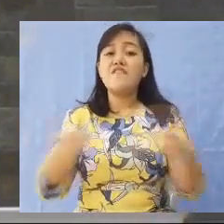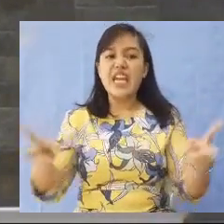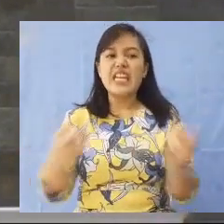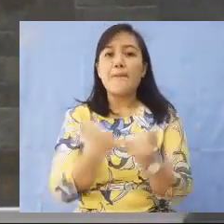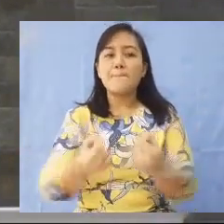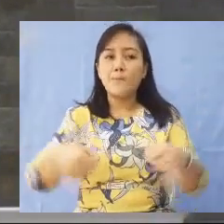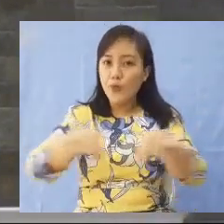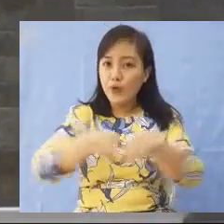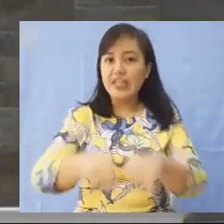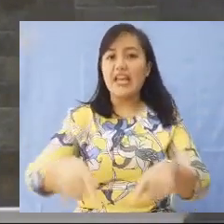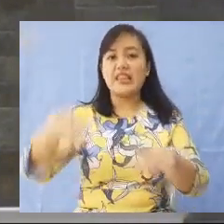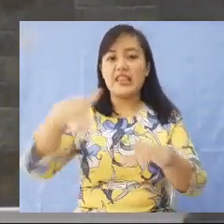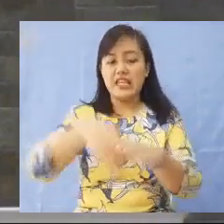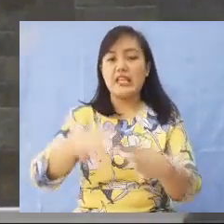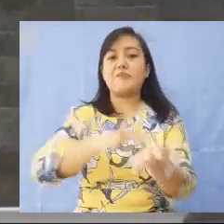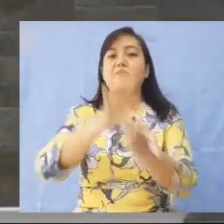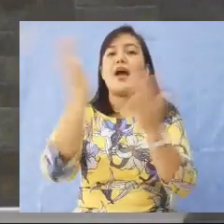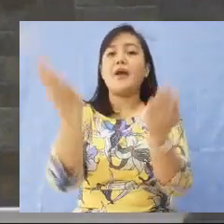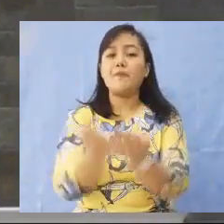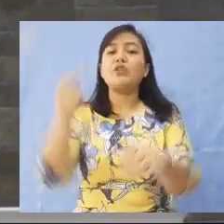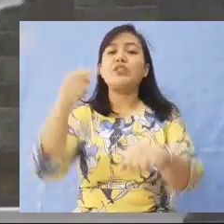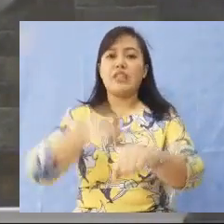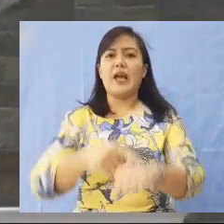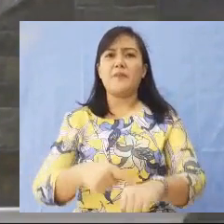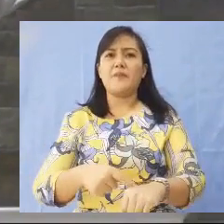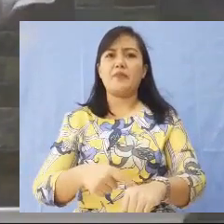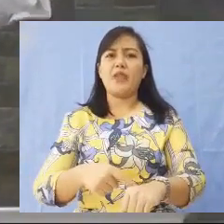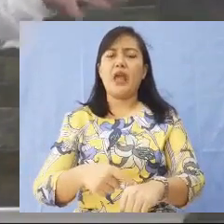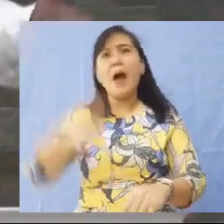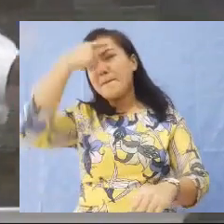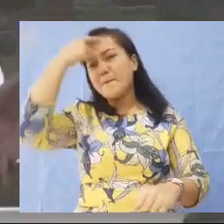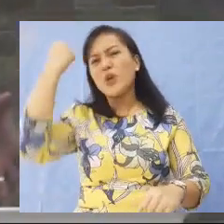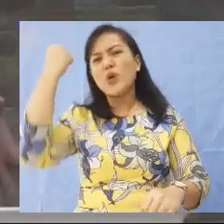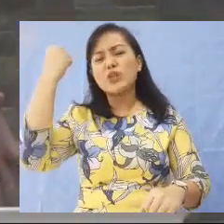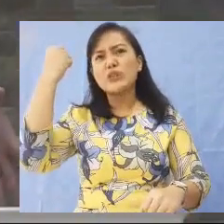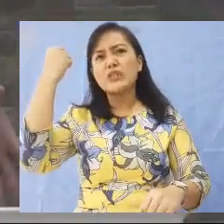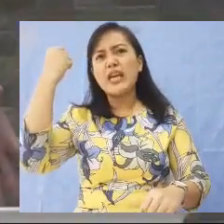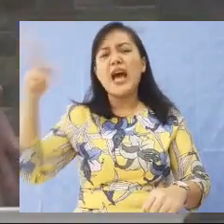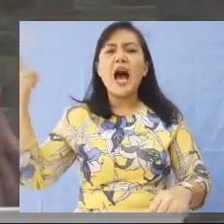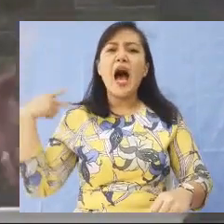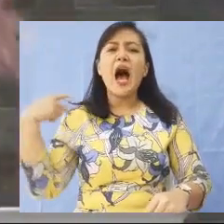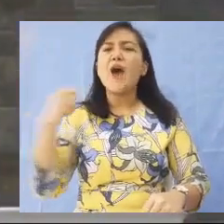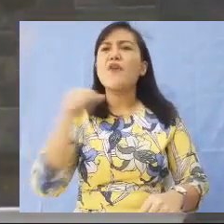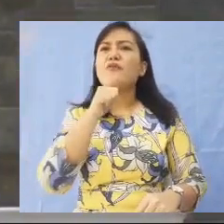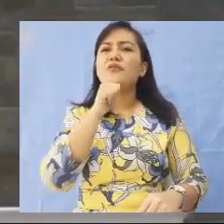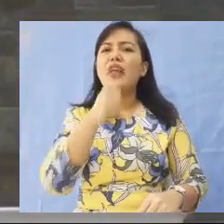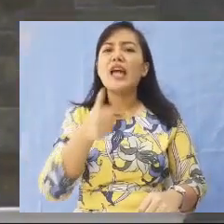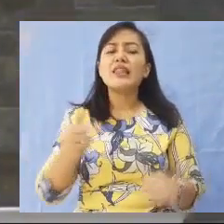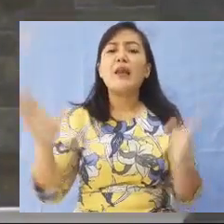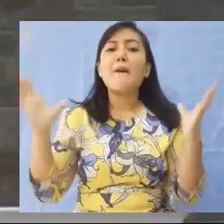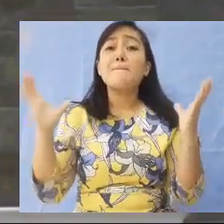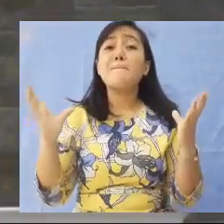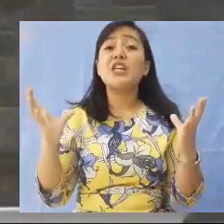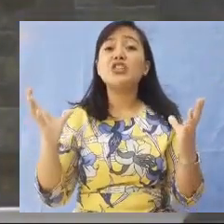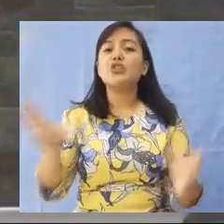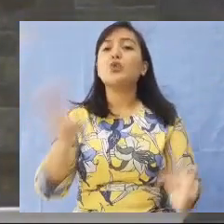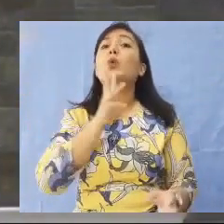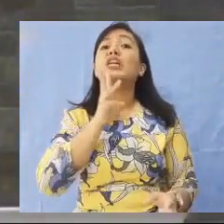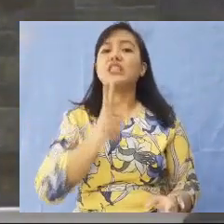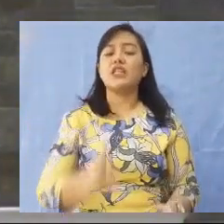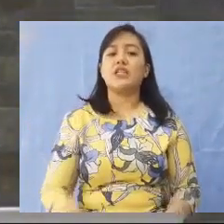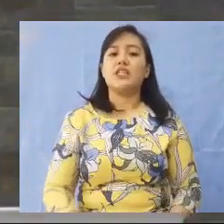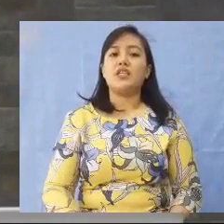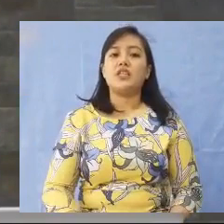doon sa kanilang lugar na hindi naman ganun karami yung fresh water. Remember na, ang Israel ay nasa Middle